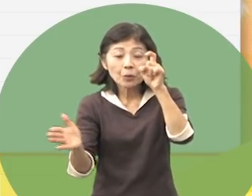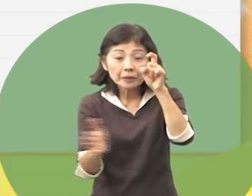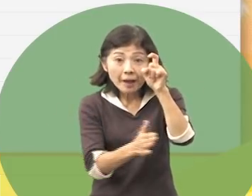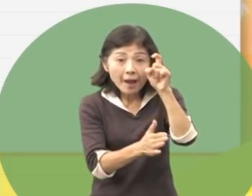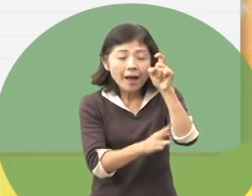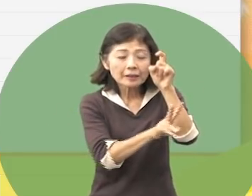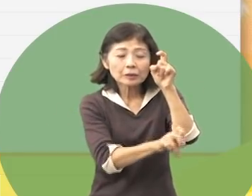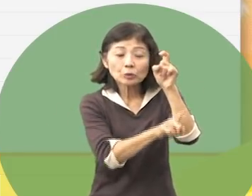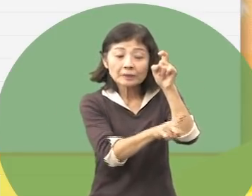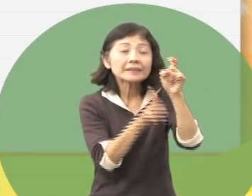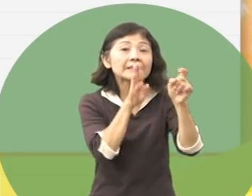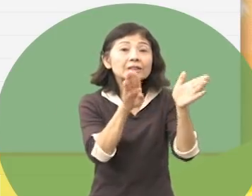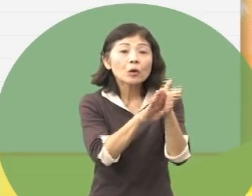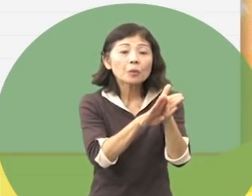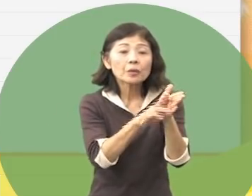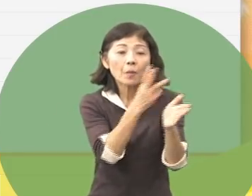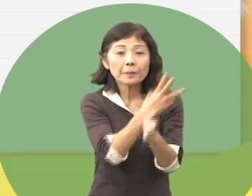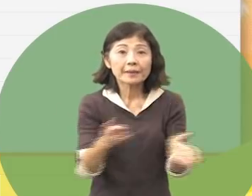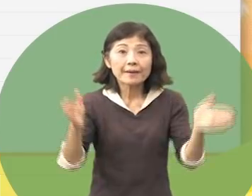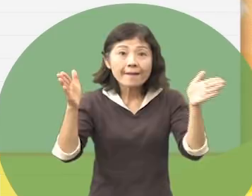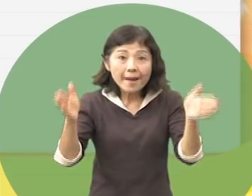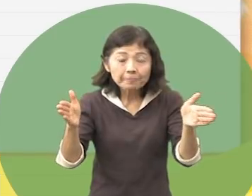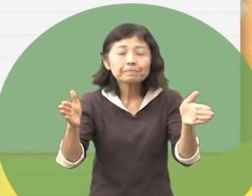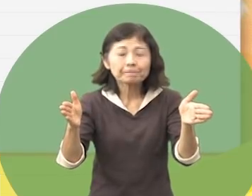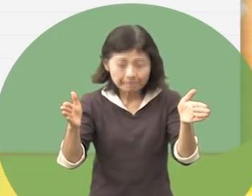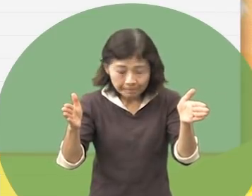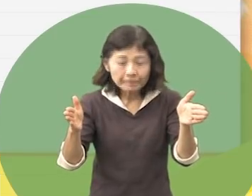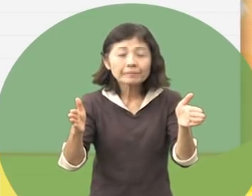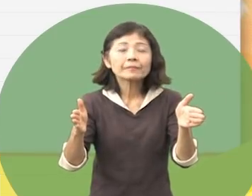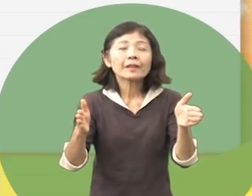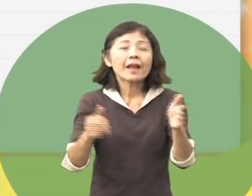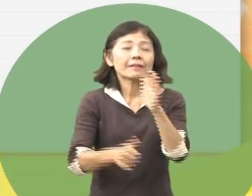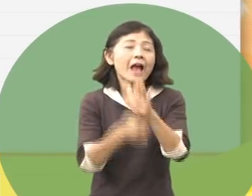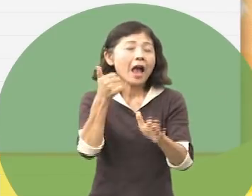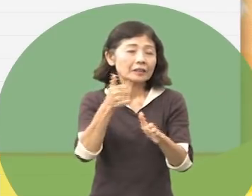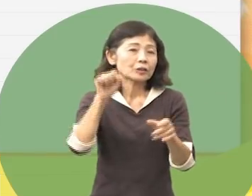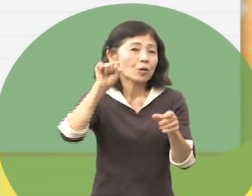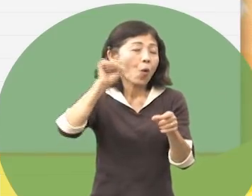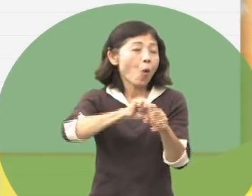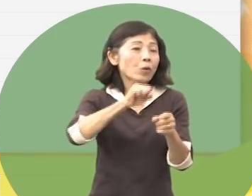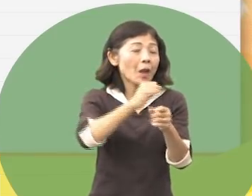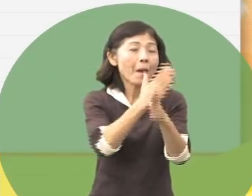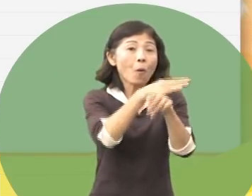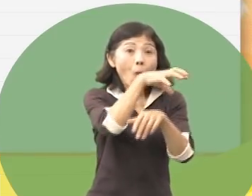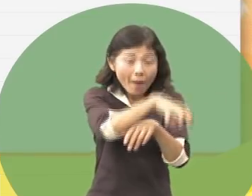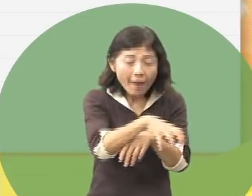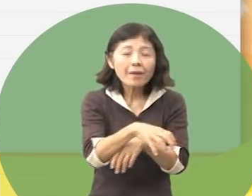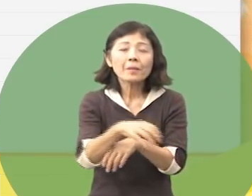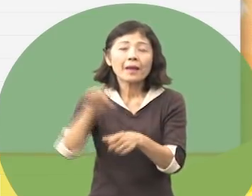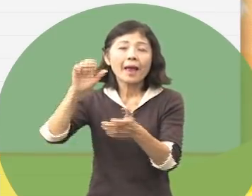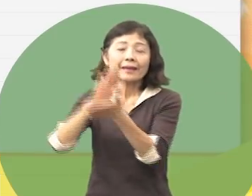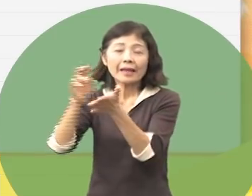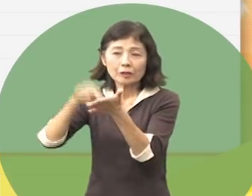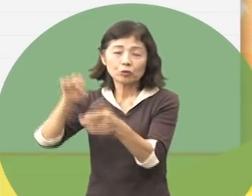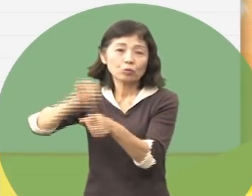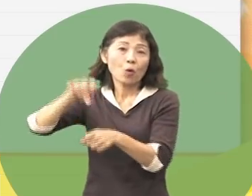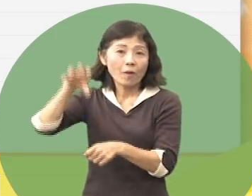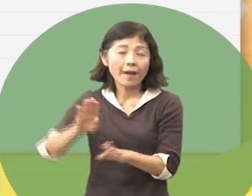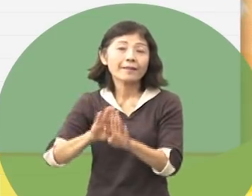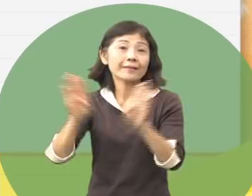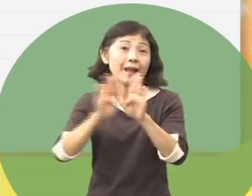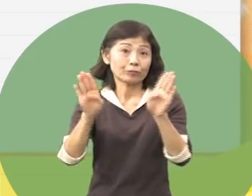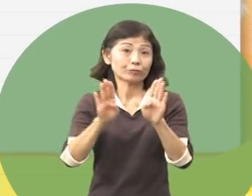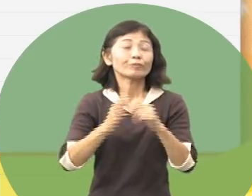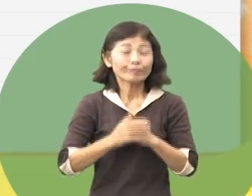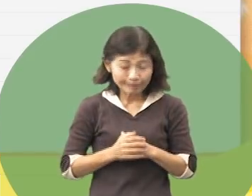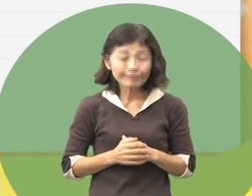から21日日曜日までの3日間、那覇市の大野山公園及び県立武道館で開催されます